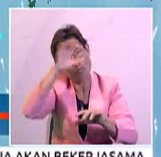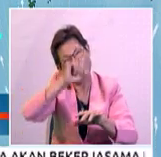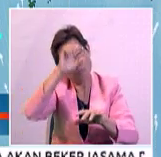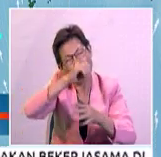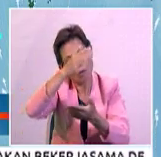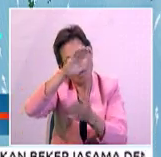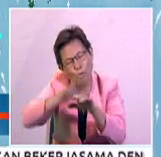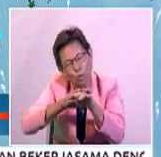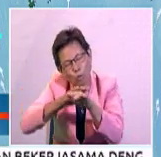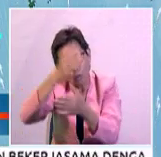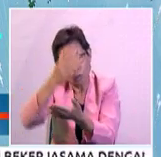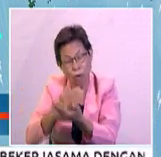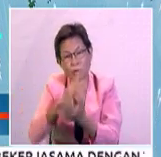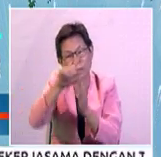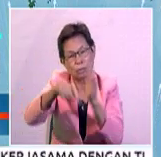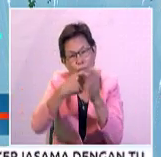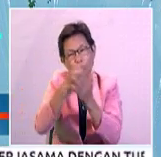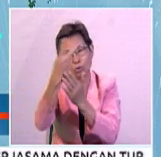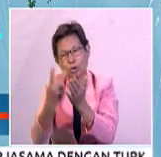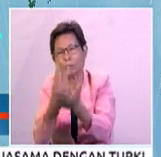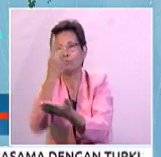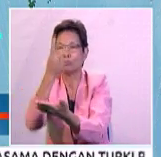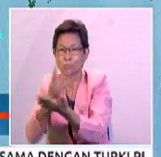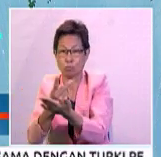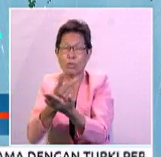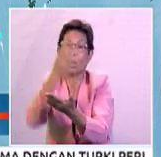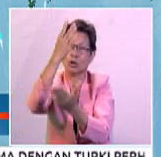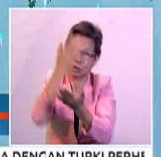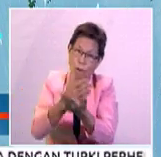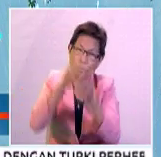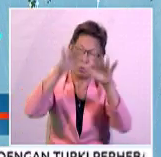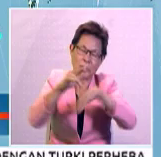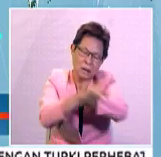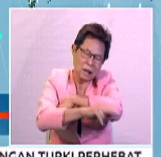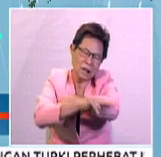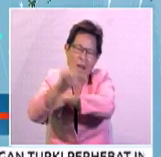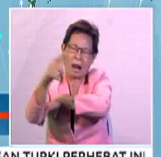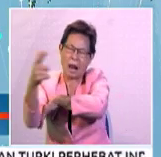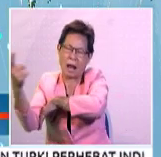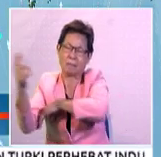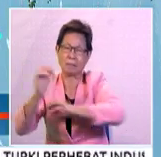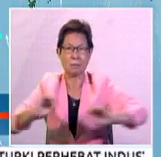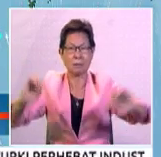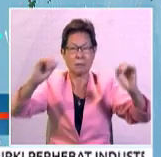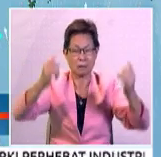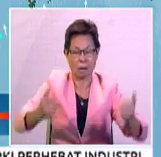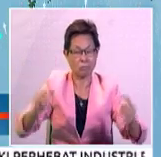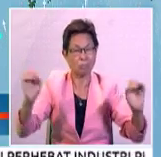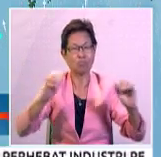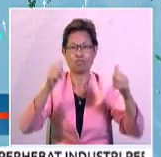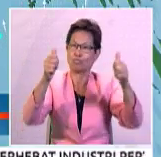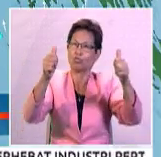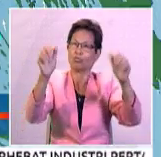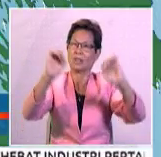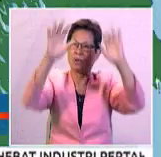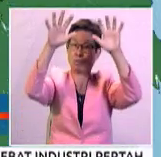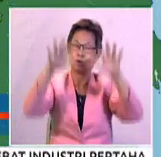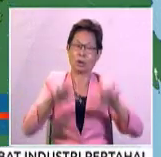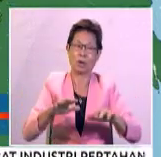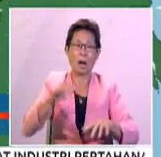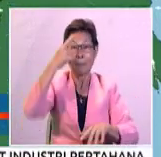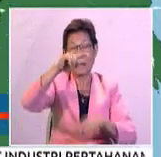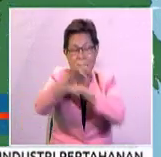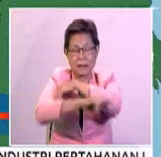akan beransur reda dalam tempoh 1 hingga 2 jam lagi. Di negeri-negeri lain, alhamdulillah buat masa kini dalam keadaan baik, tiada hujan. Bagi